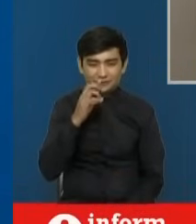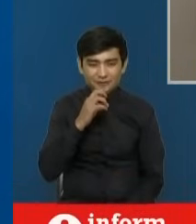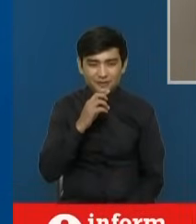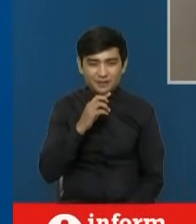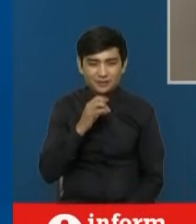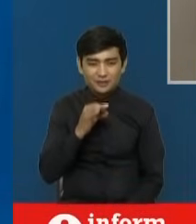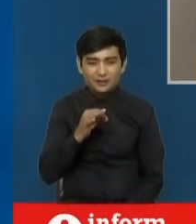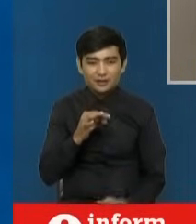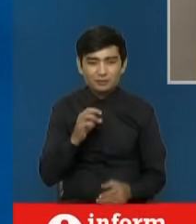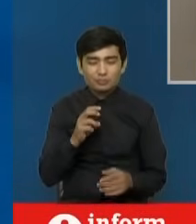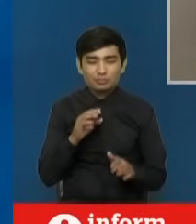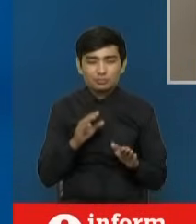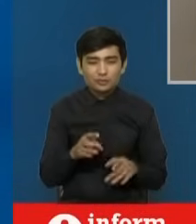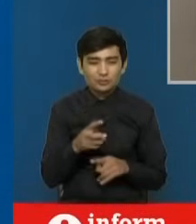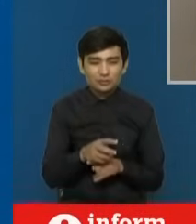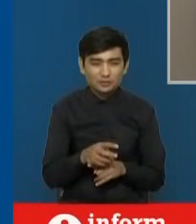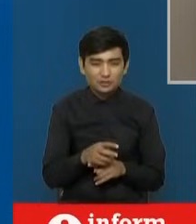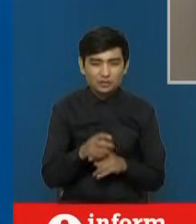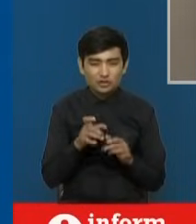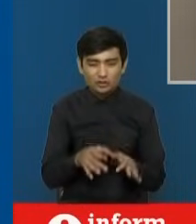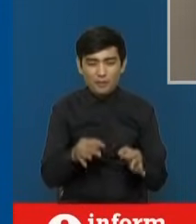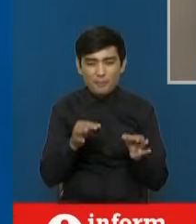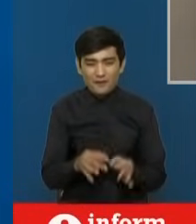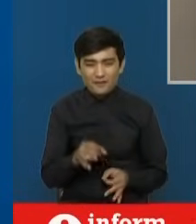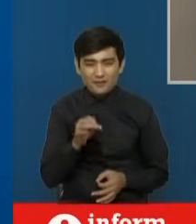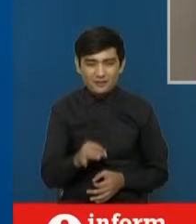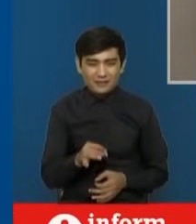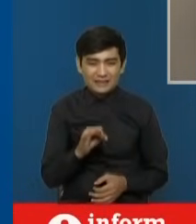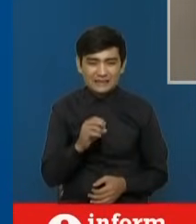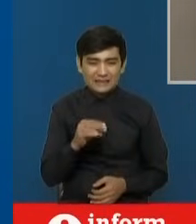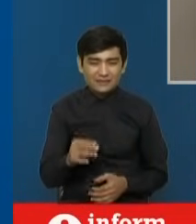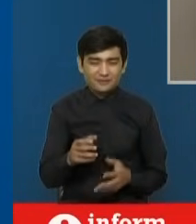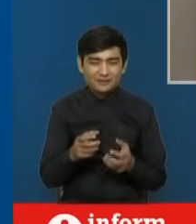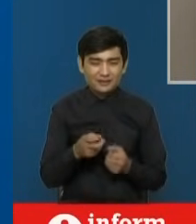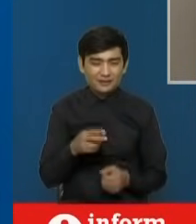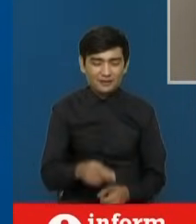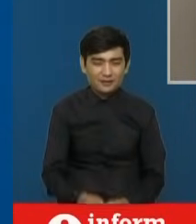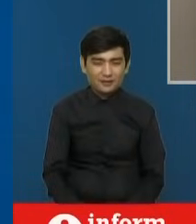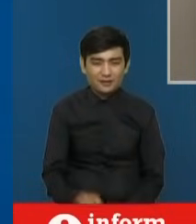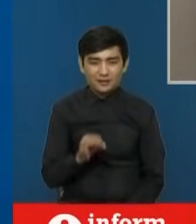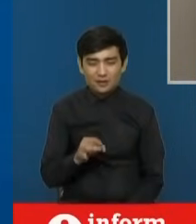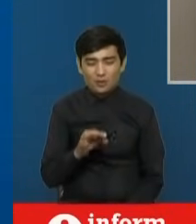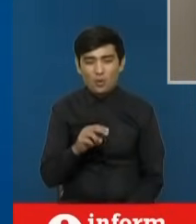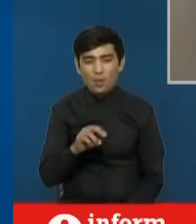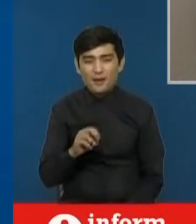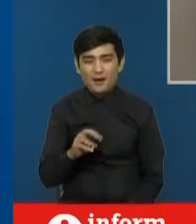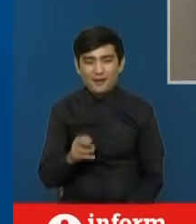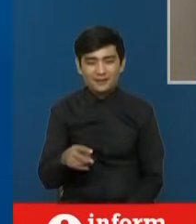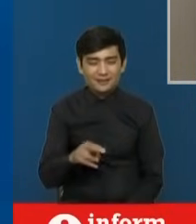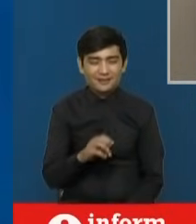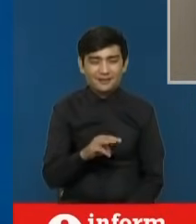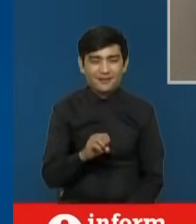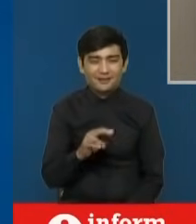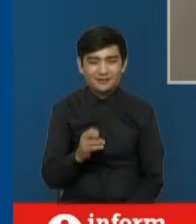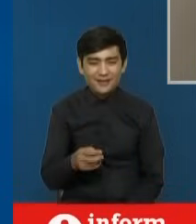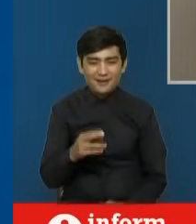к справедливому решению об удовлетворении иска. Я надеюсь, что апелляционная инстанция, если